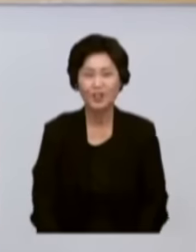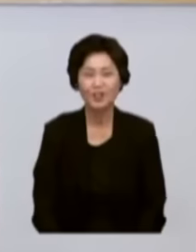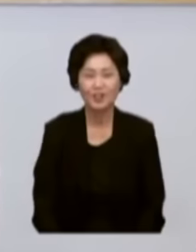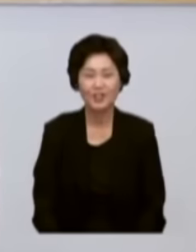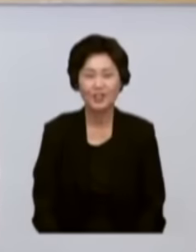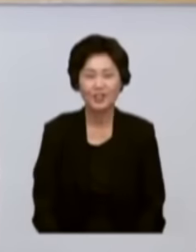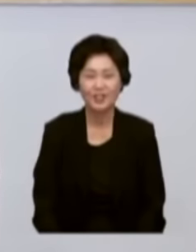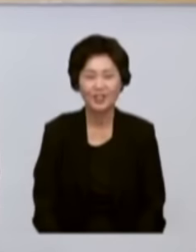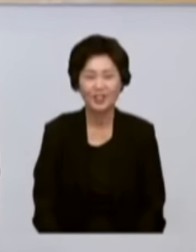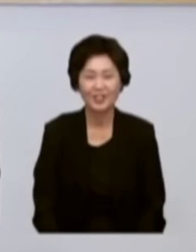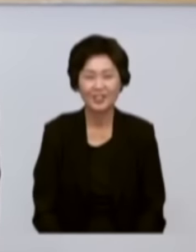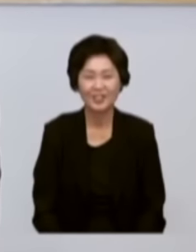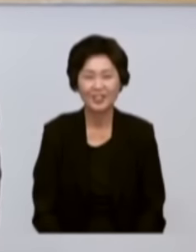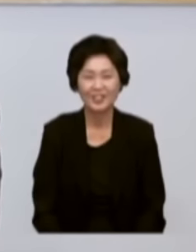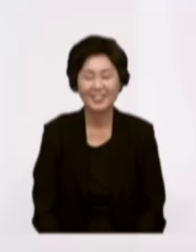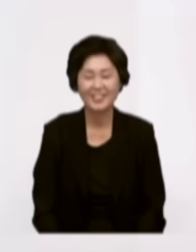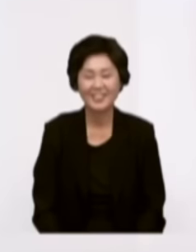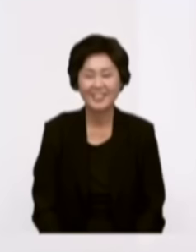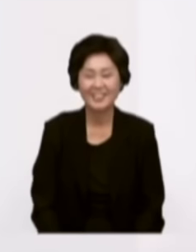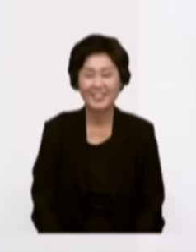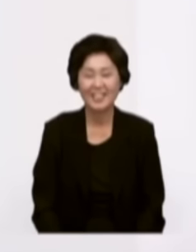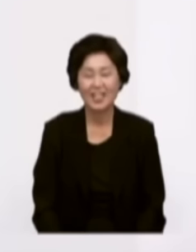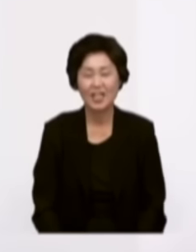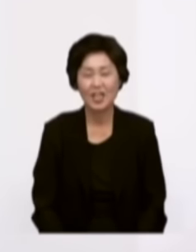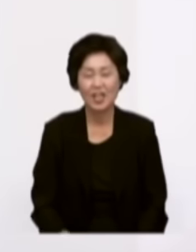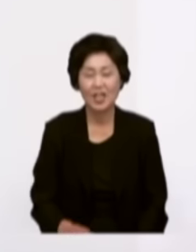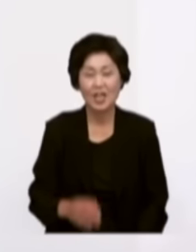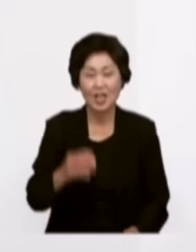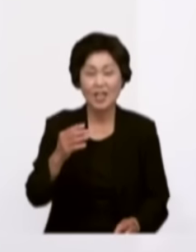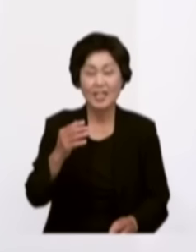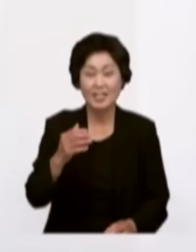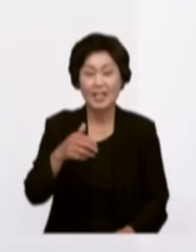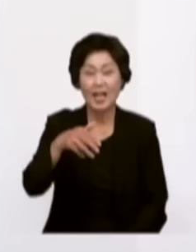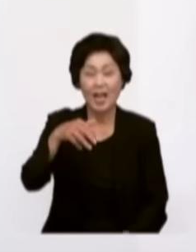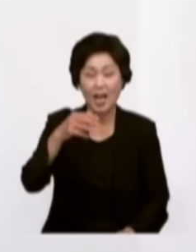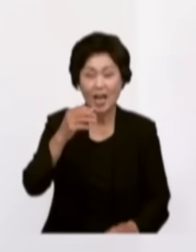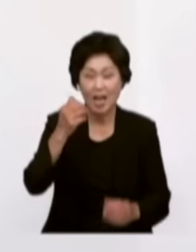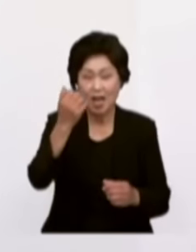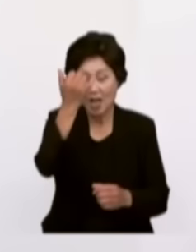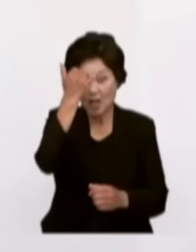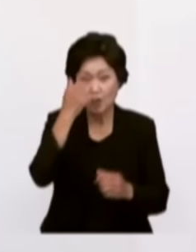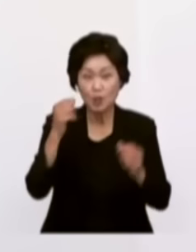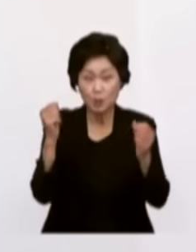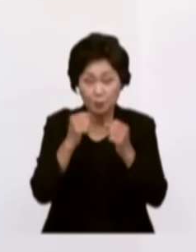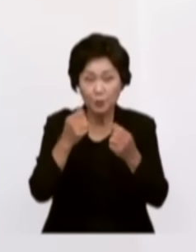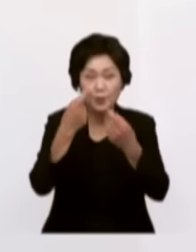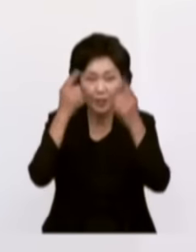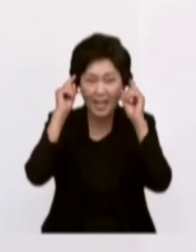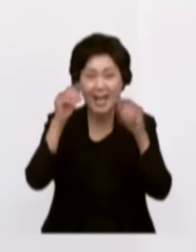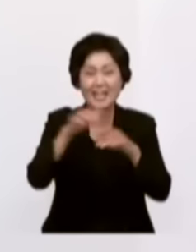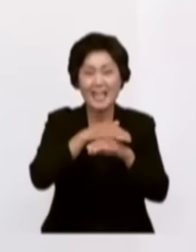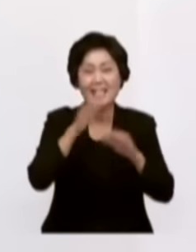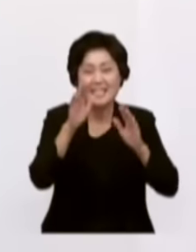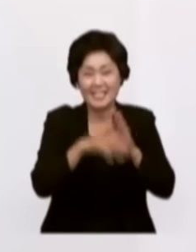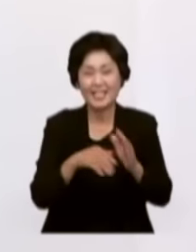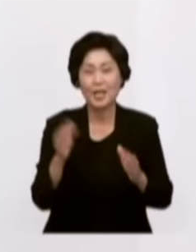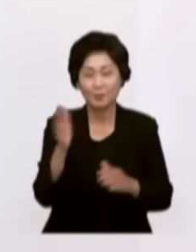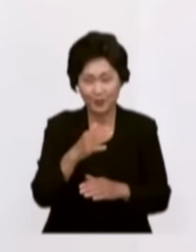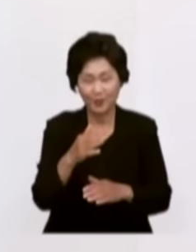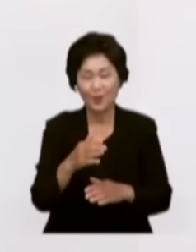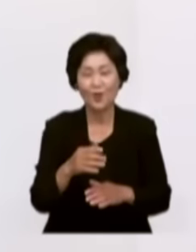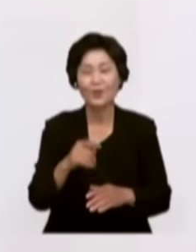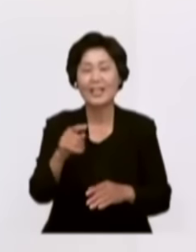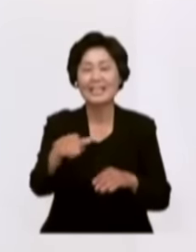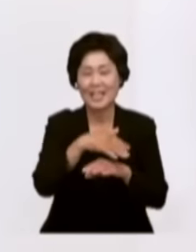예. 왜냐면 그 다리 밑이 그 무심천. 아니, 왜냐면 이제 그때 충북대학 다닐 때 나갔었거든요. 아~ 그래서 고등학교 때부터 남한강 가요제, 쌍곡 가요제, 하양동